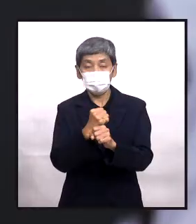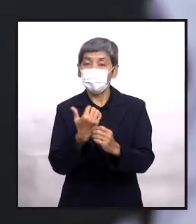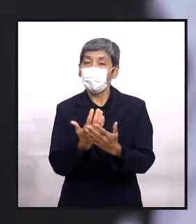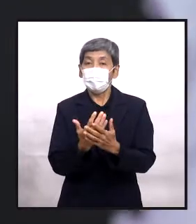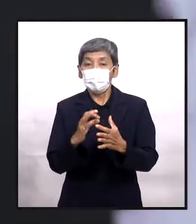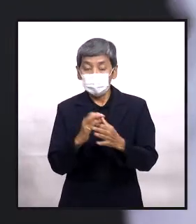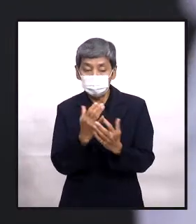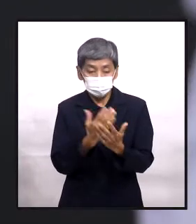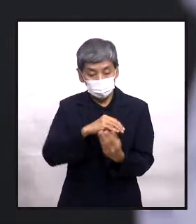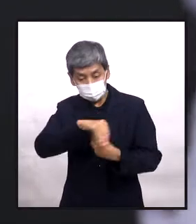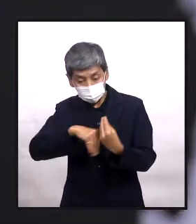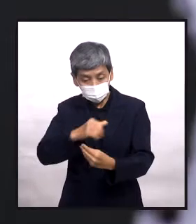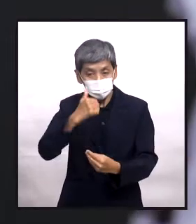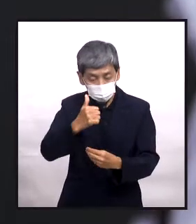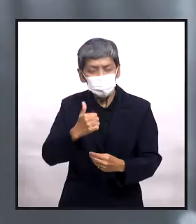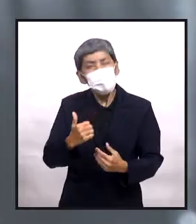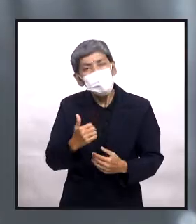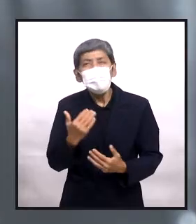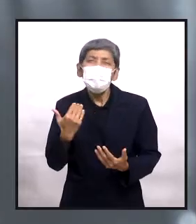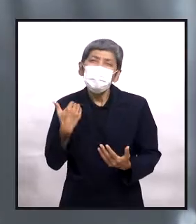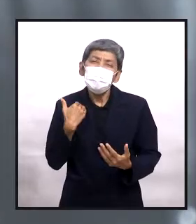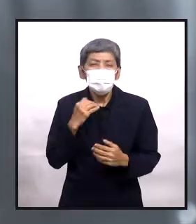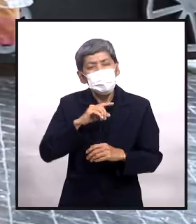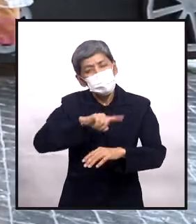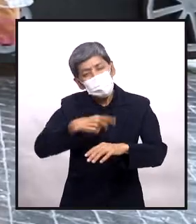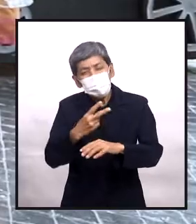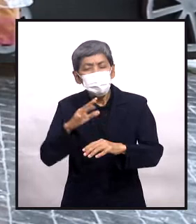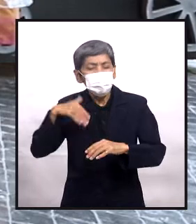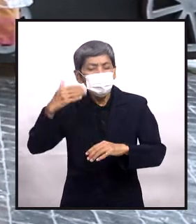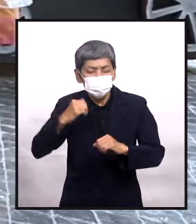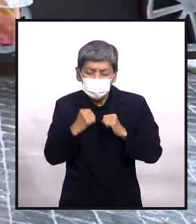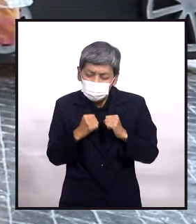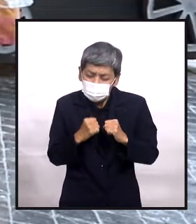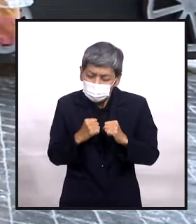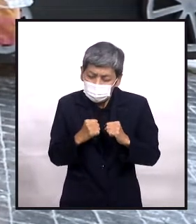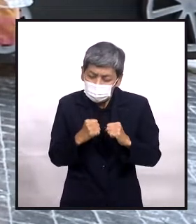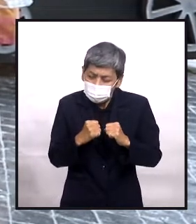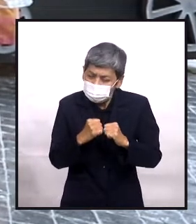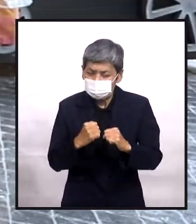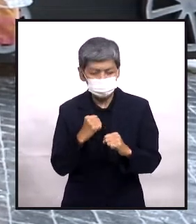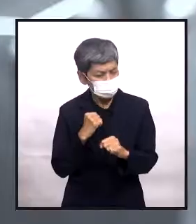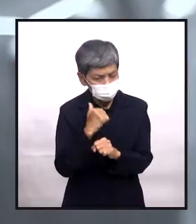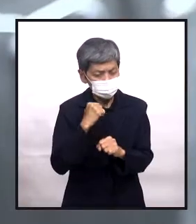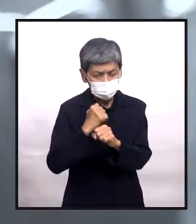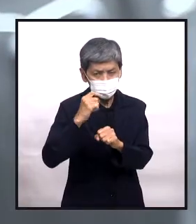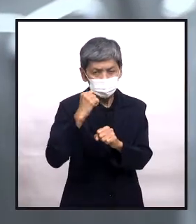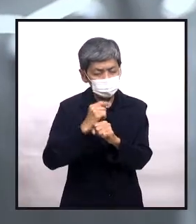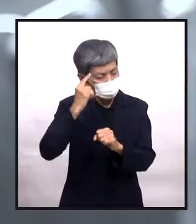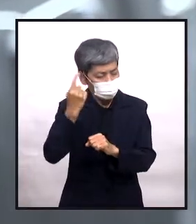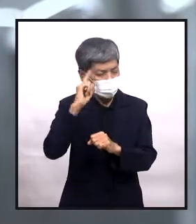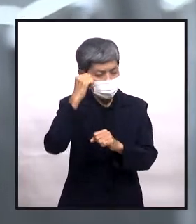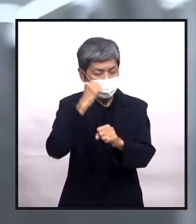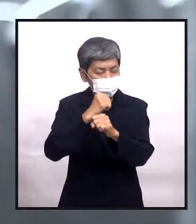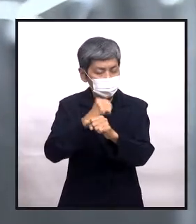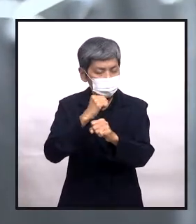ำไรจากค่าเงินเยอะแต่มันก็แค่2-3 ชั่วโมงสุดท้ายมันก็ต้องดิ้นรนอีก ไปหาความสำเร็จอันใหม่อันใหม่อัน